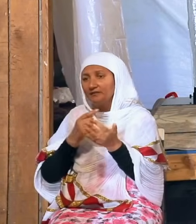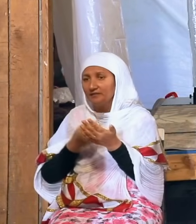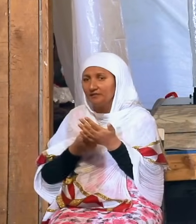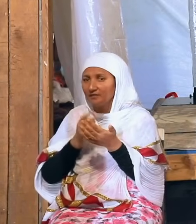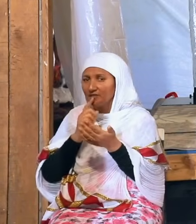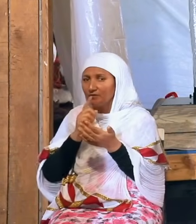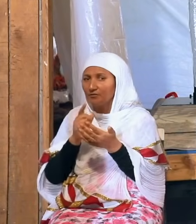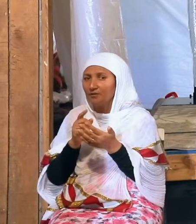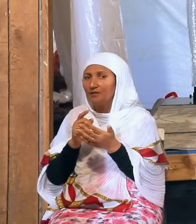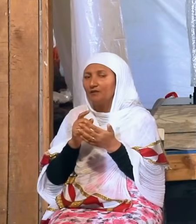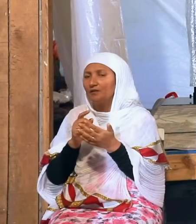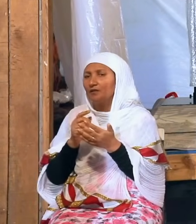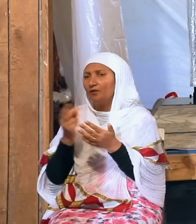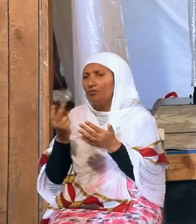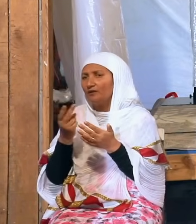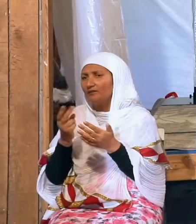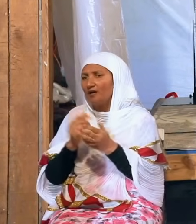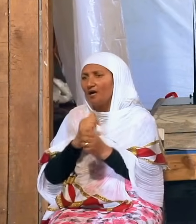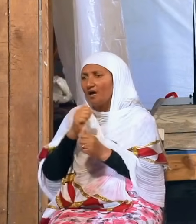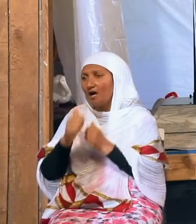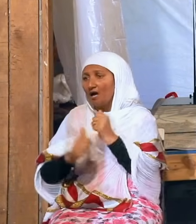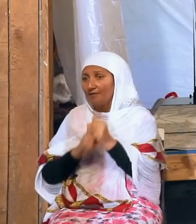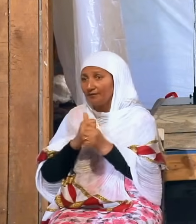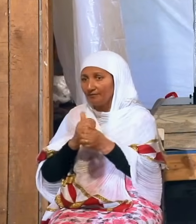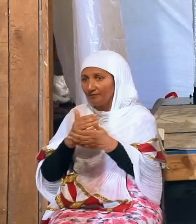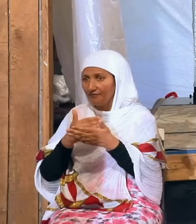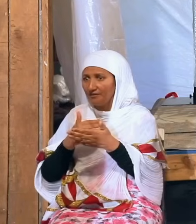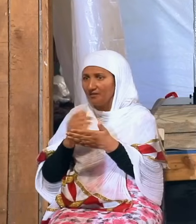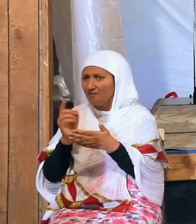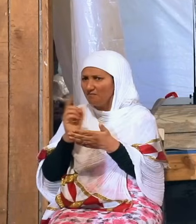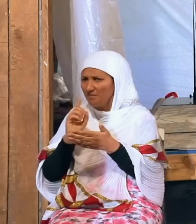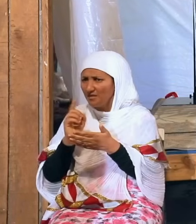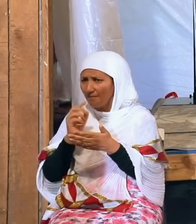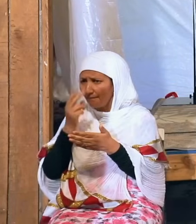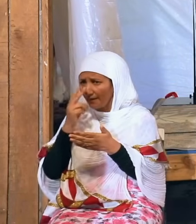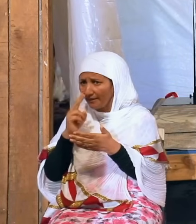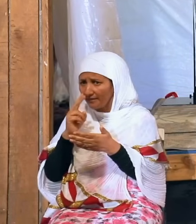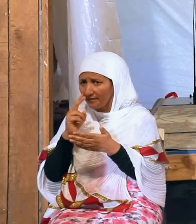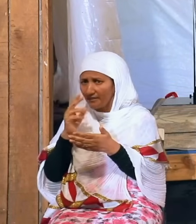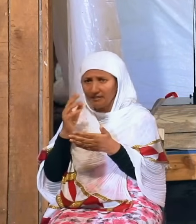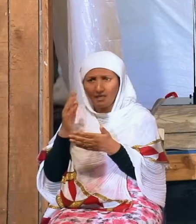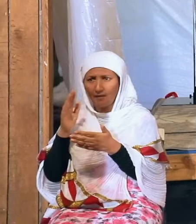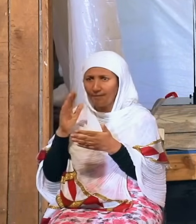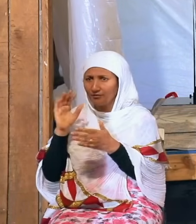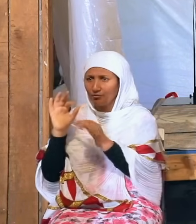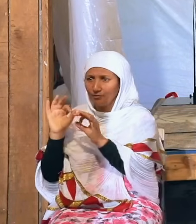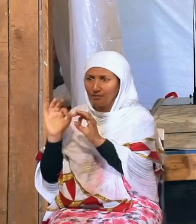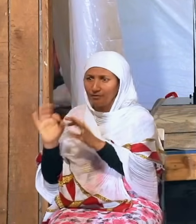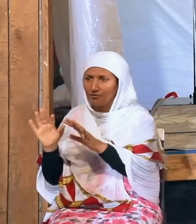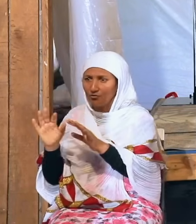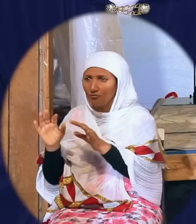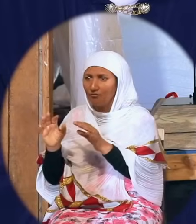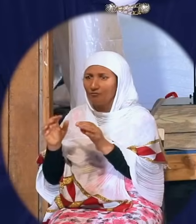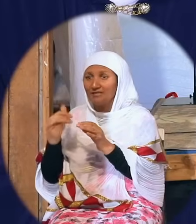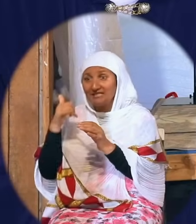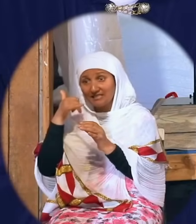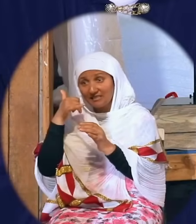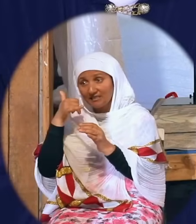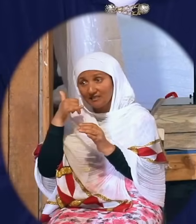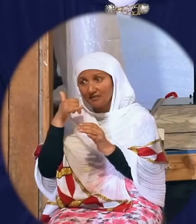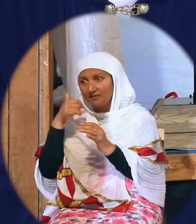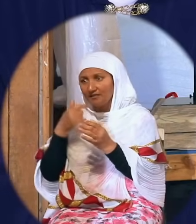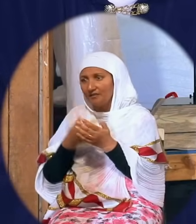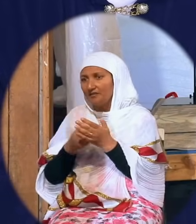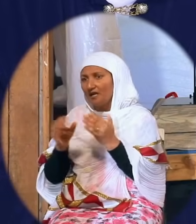የስክሪንን ነገር አነሳሁት ለምሳሌ ከሁለት ዓመት በፊት በምንም መንገድ ምን ማየት ያለባቸው ስልክ አንኛ ደረጃ እኔ አላውቅም አሁን የዚህ